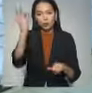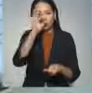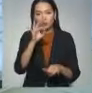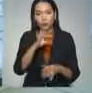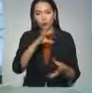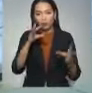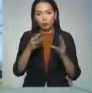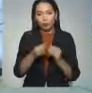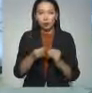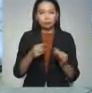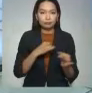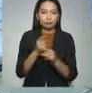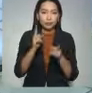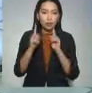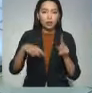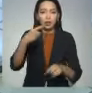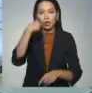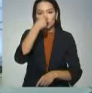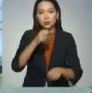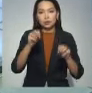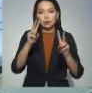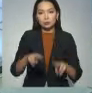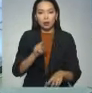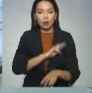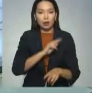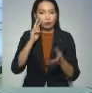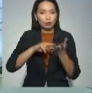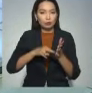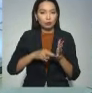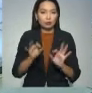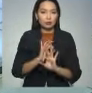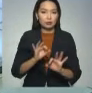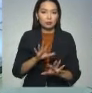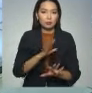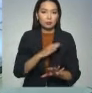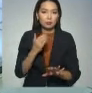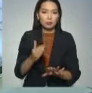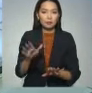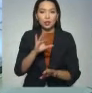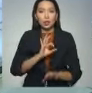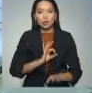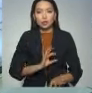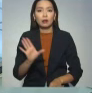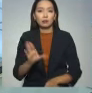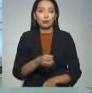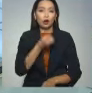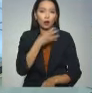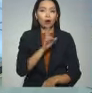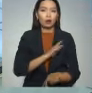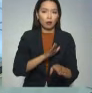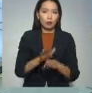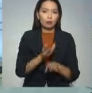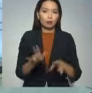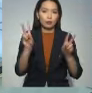беріліп, үкіметтің келер жылға арналған жұмыс жоспары қарастырылды. Мінберге шыққан шенеуніктердің бәрі жақсы, жұмыстар атқарылып жатыр